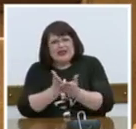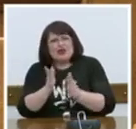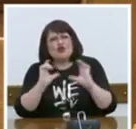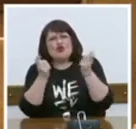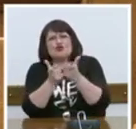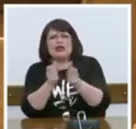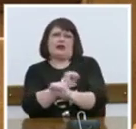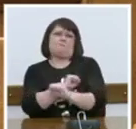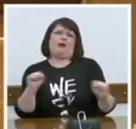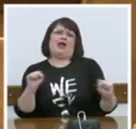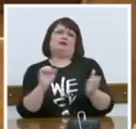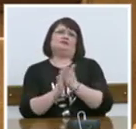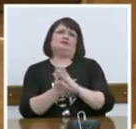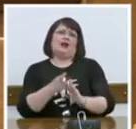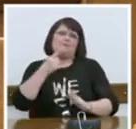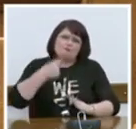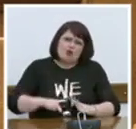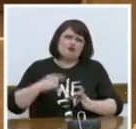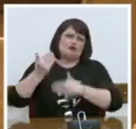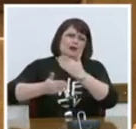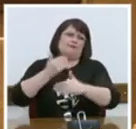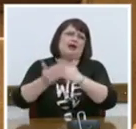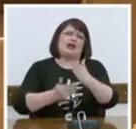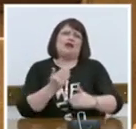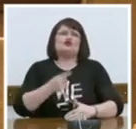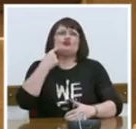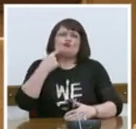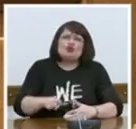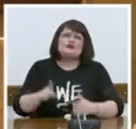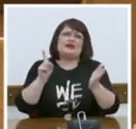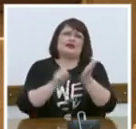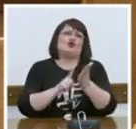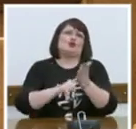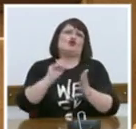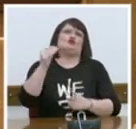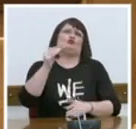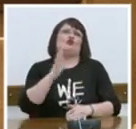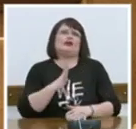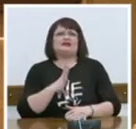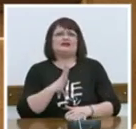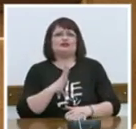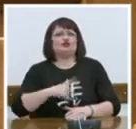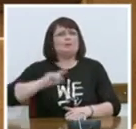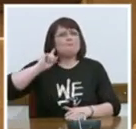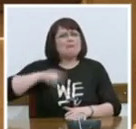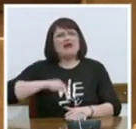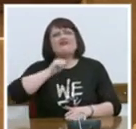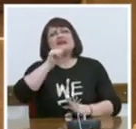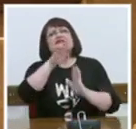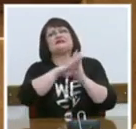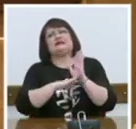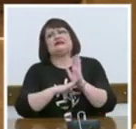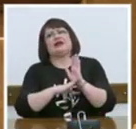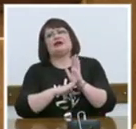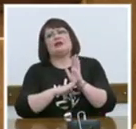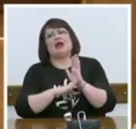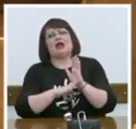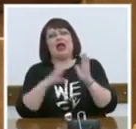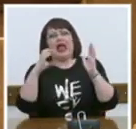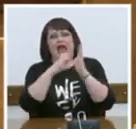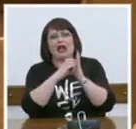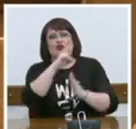οικογένειας, προσβολή της παράδοσης και του νομικού πολιτισμού μας και ευθεία παραβίαση του Συντάγματος, που στο άρθρο